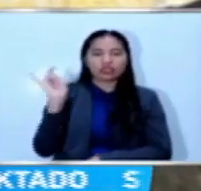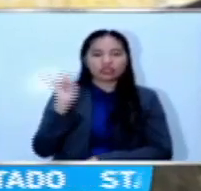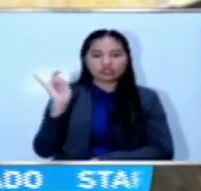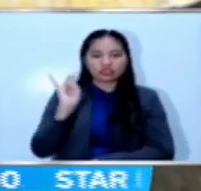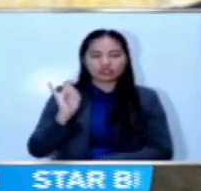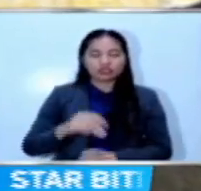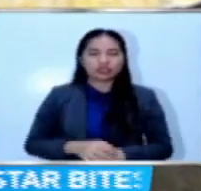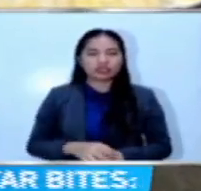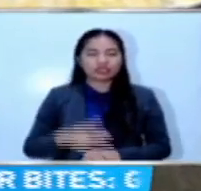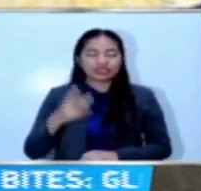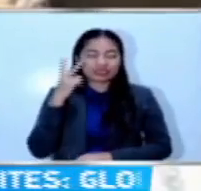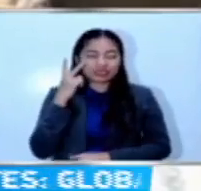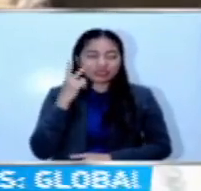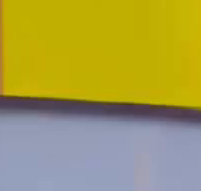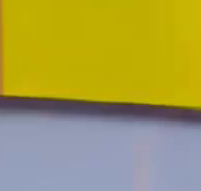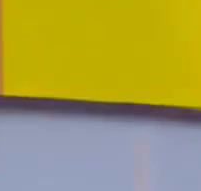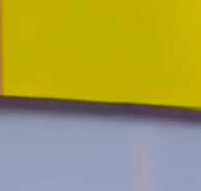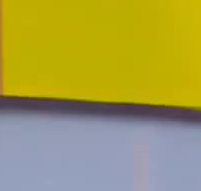crime group.